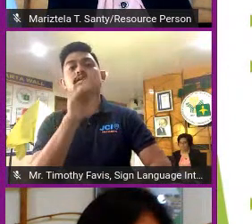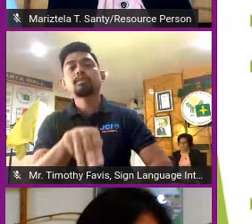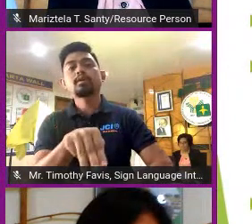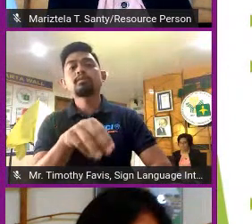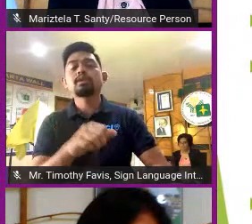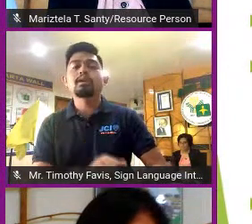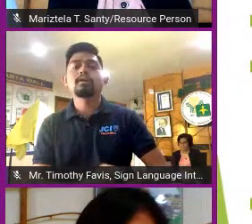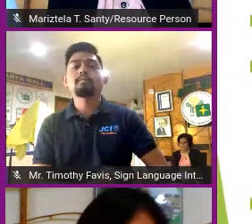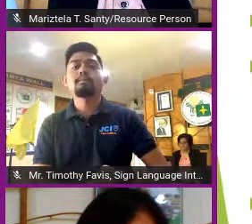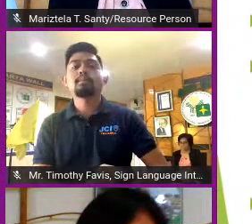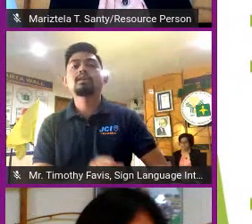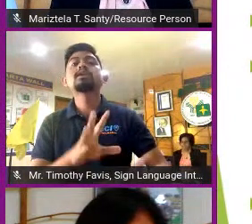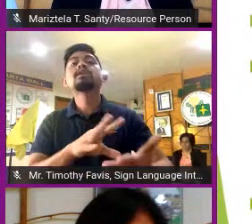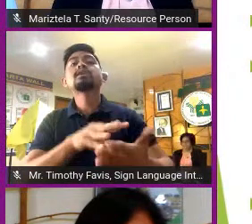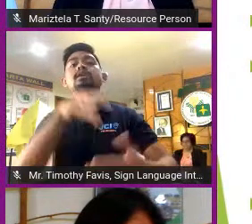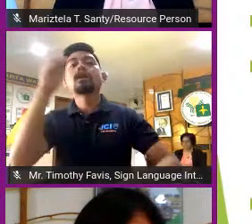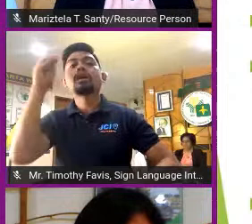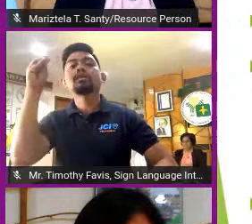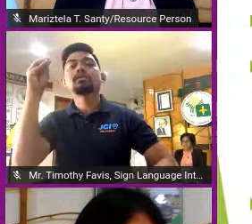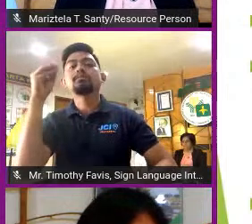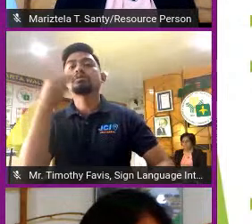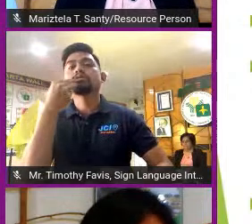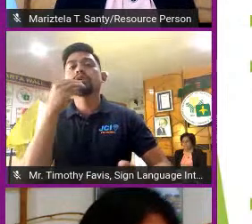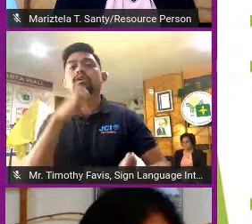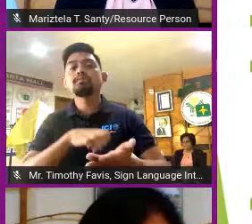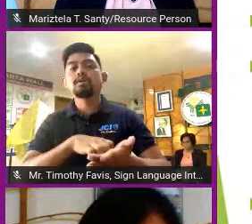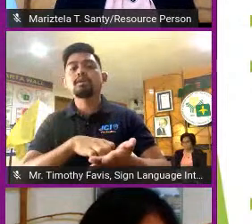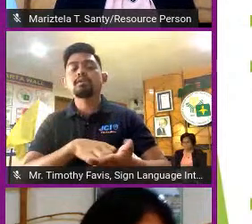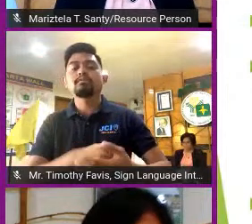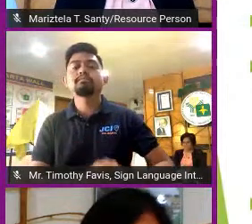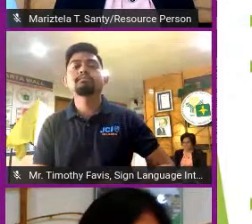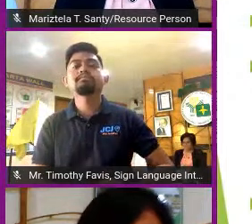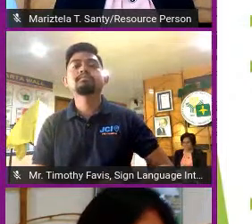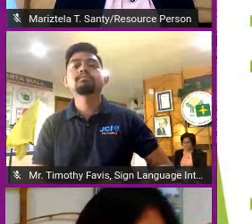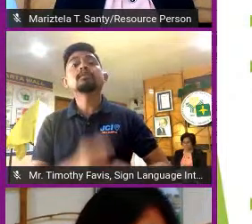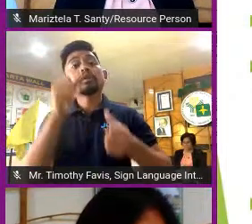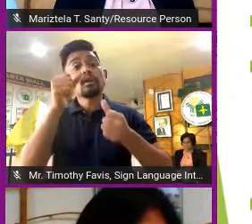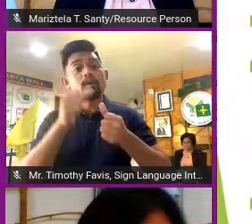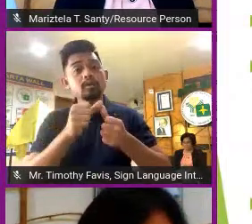sa inyong mga email at sa comment box. And then,